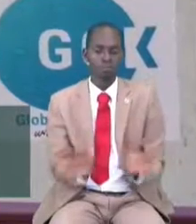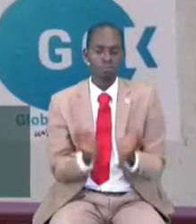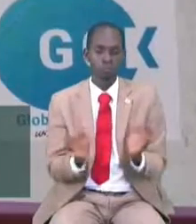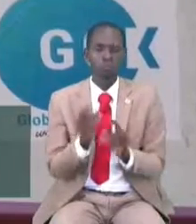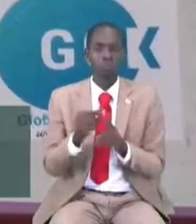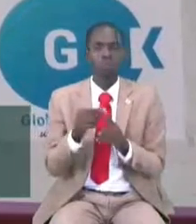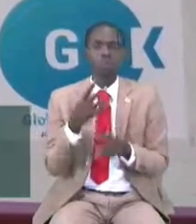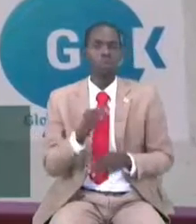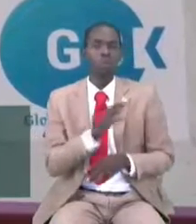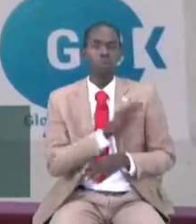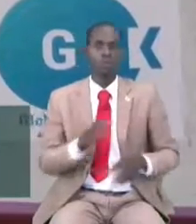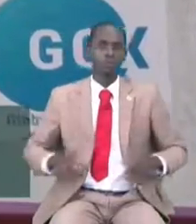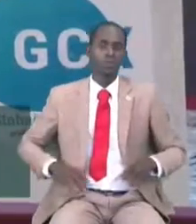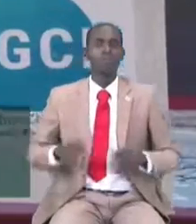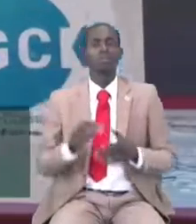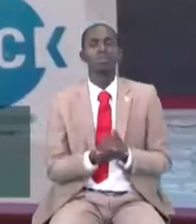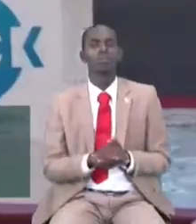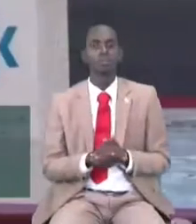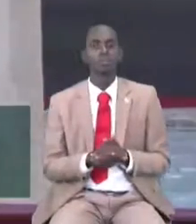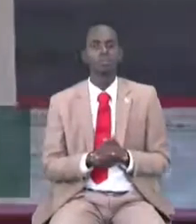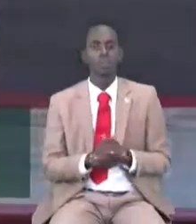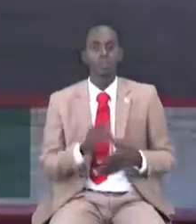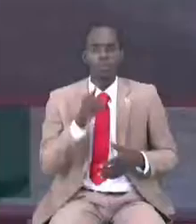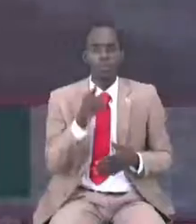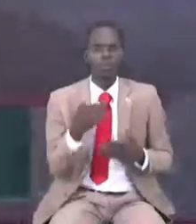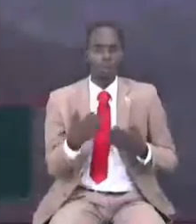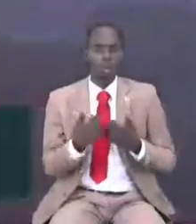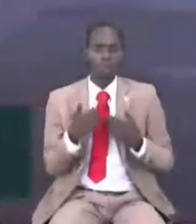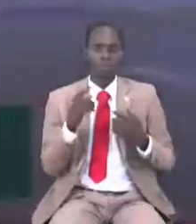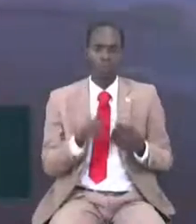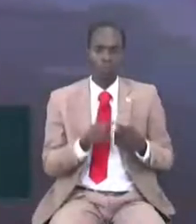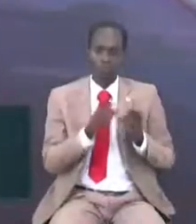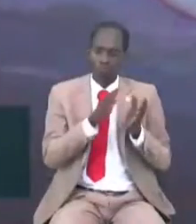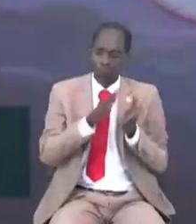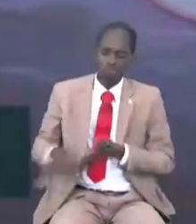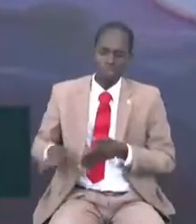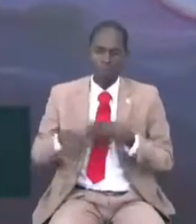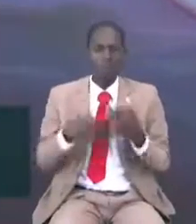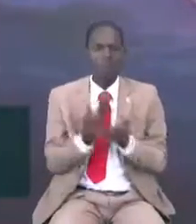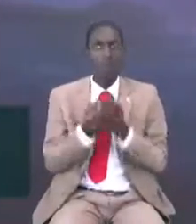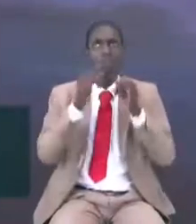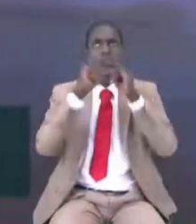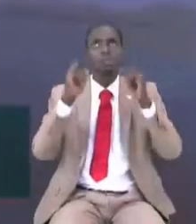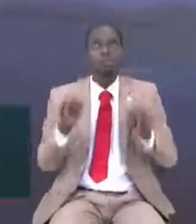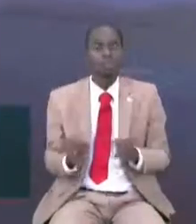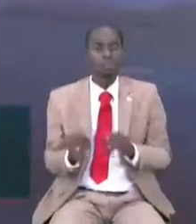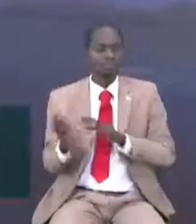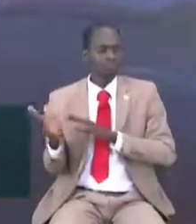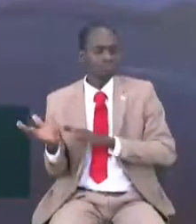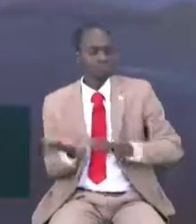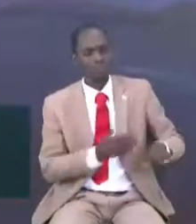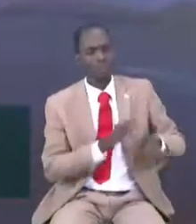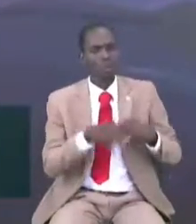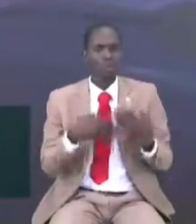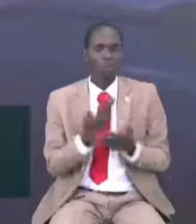tout autre Dieu. Vous devez délaisser toute autre idéologie. Vous devez délaisser toute autre